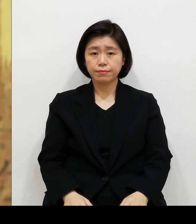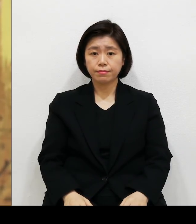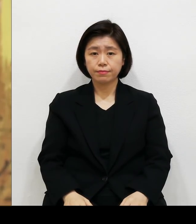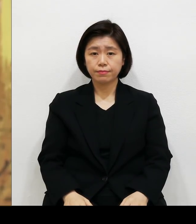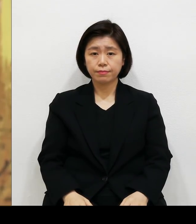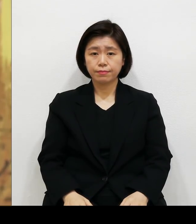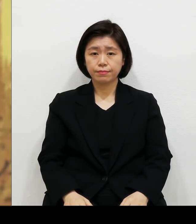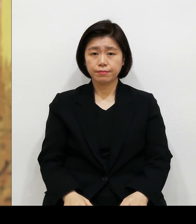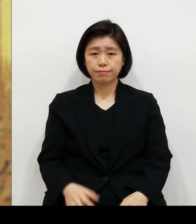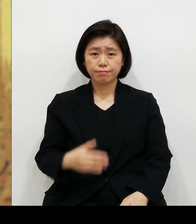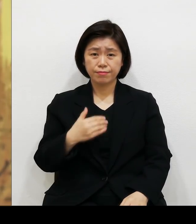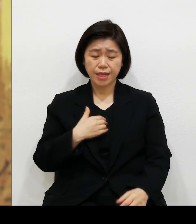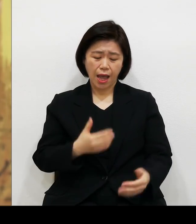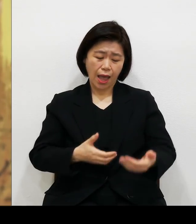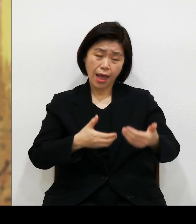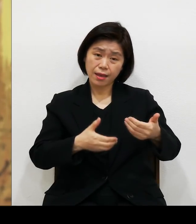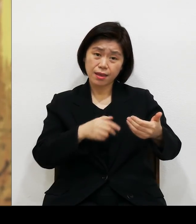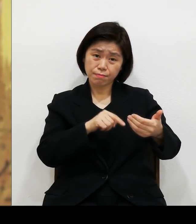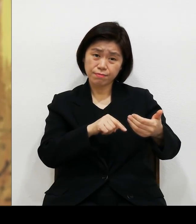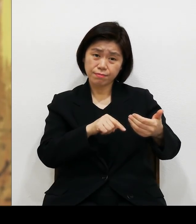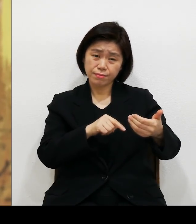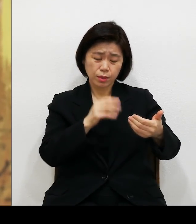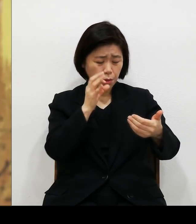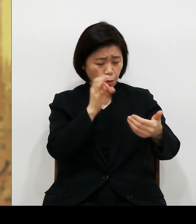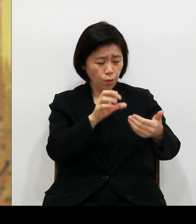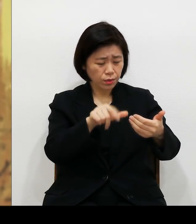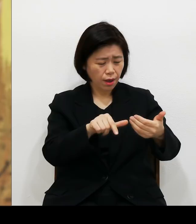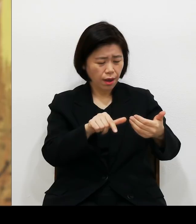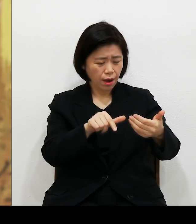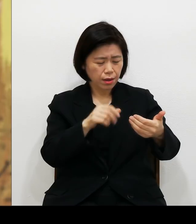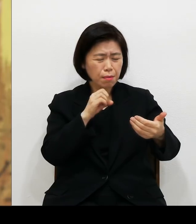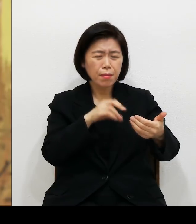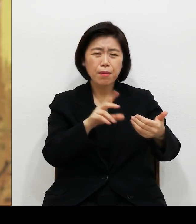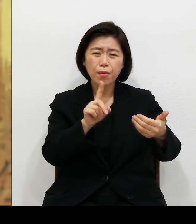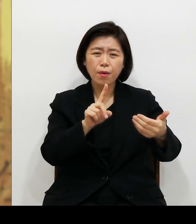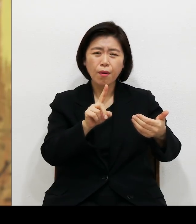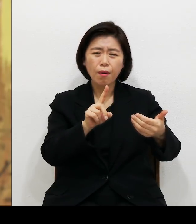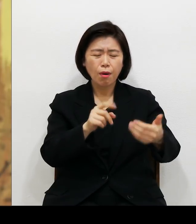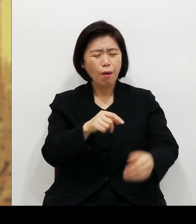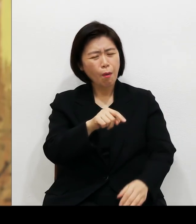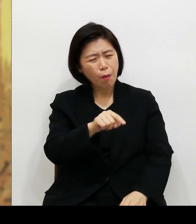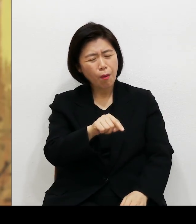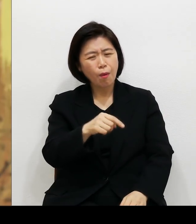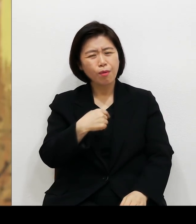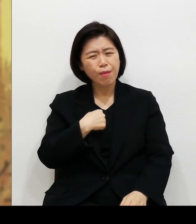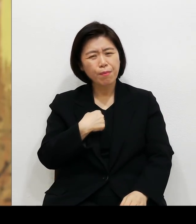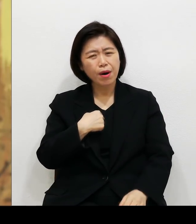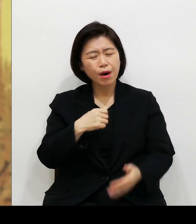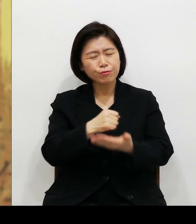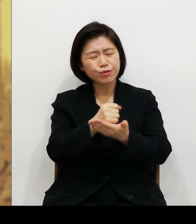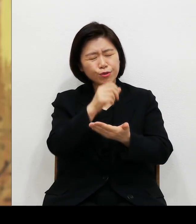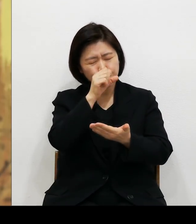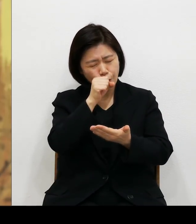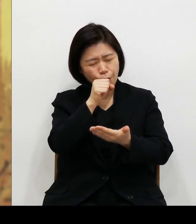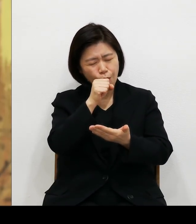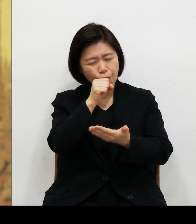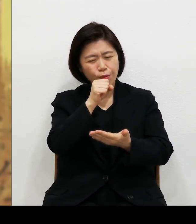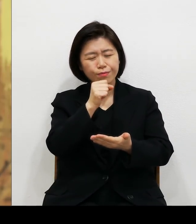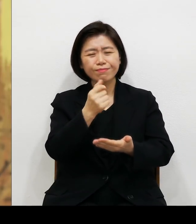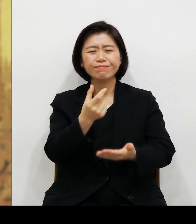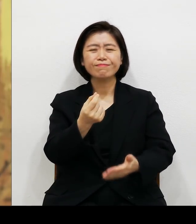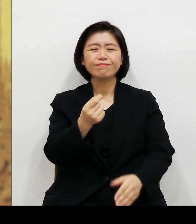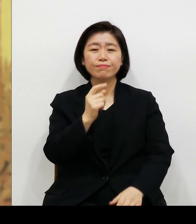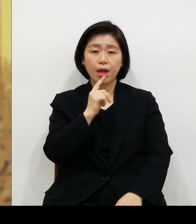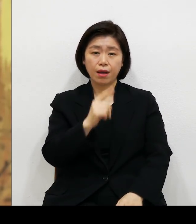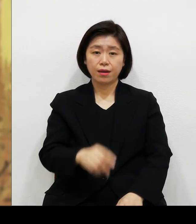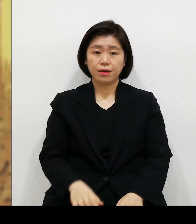잠든 애기 바라보고 야 우리는 운이 좋았다. 야 이게 정말 운이 좋았네. 이걸 생각한 시작이